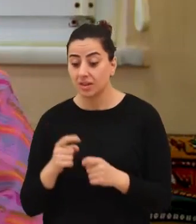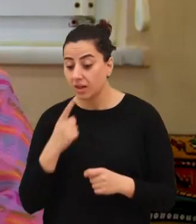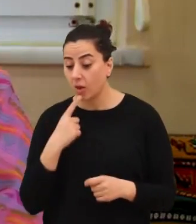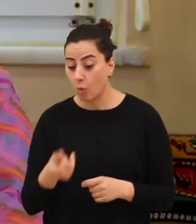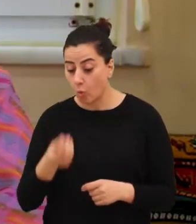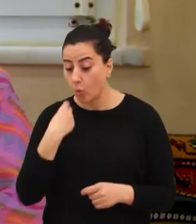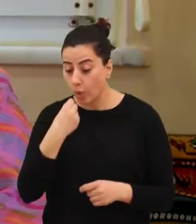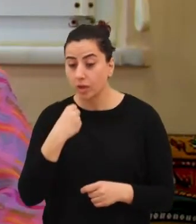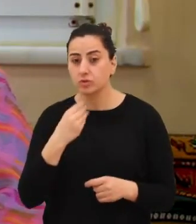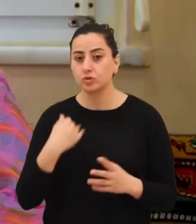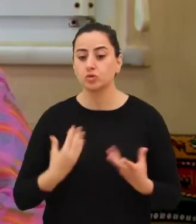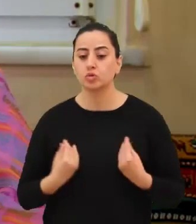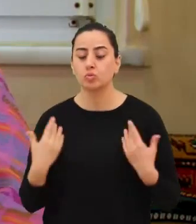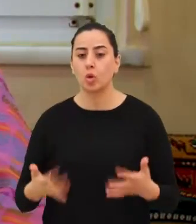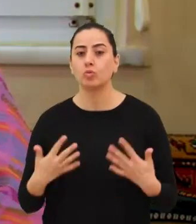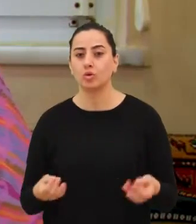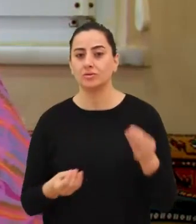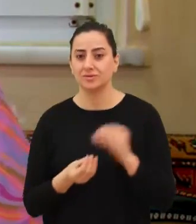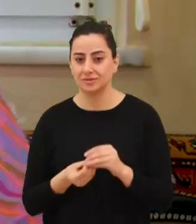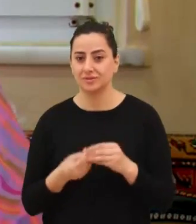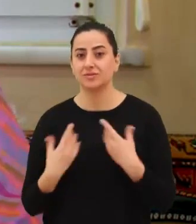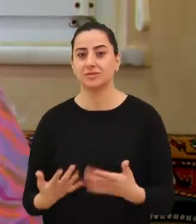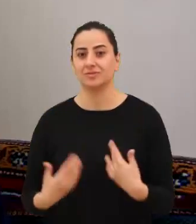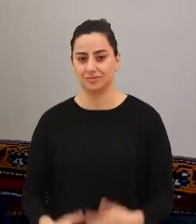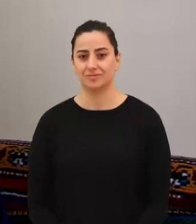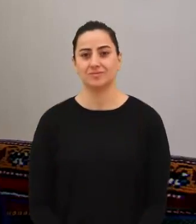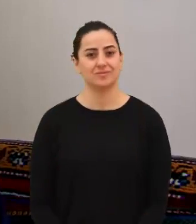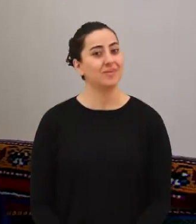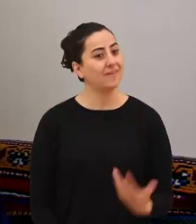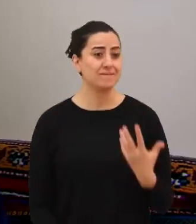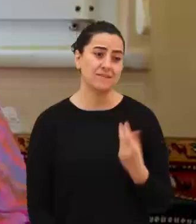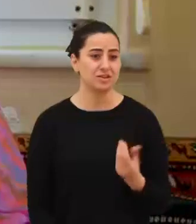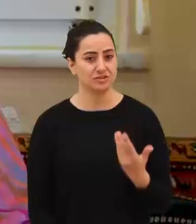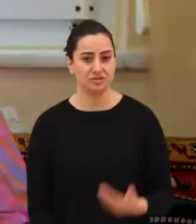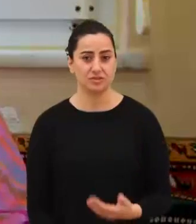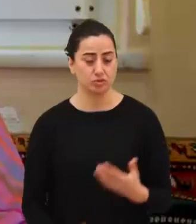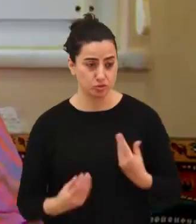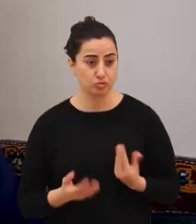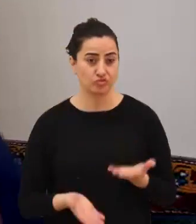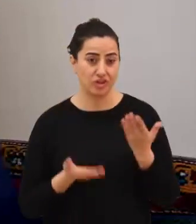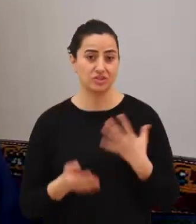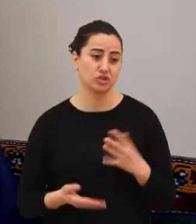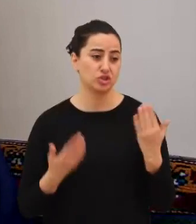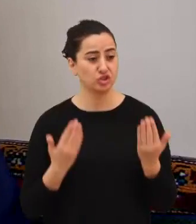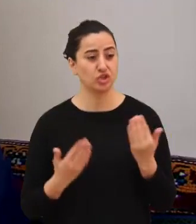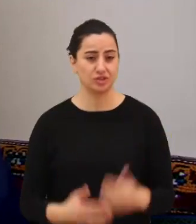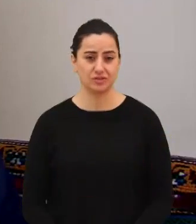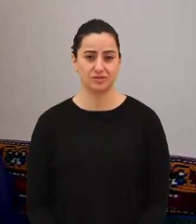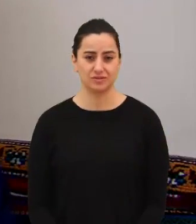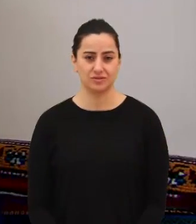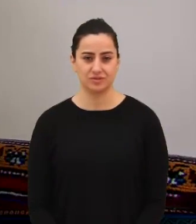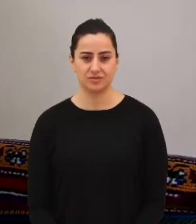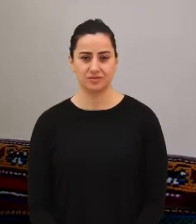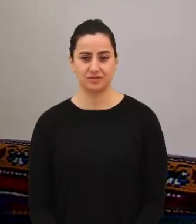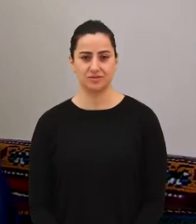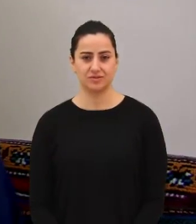sonra sütü kalitesi iki katlar. Hoş time olur, hoş time. Yapma ya. Sütü artacak mı? İnşallah ya, inşallah